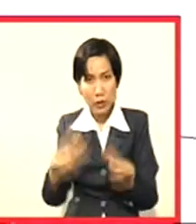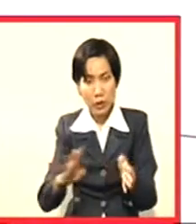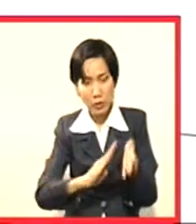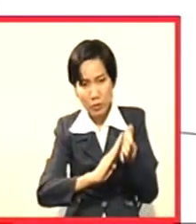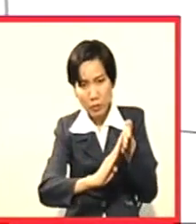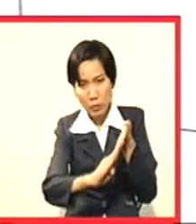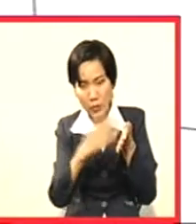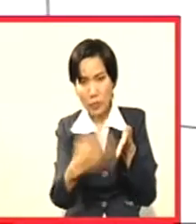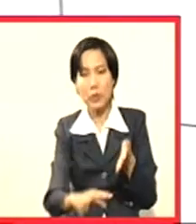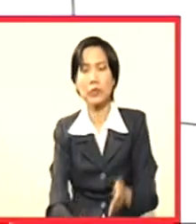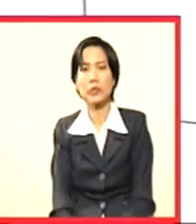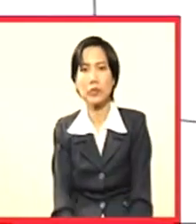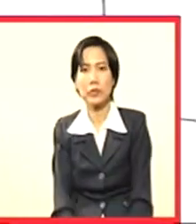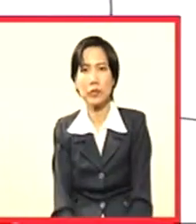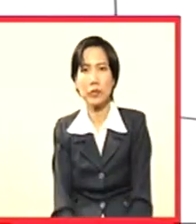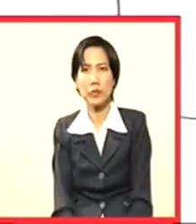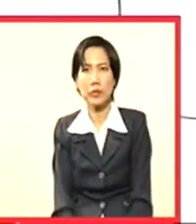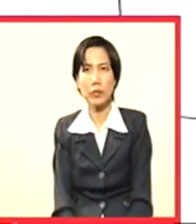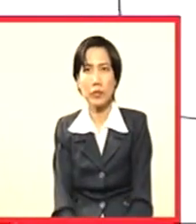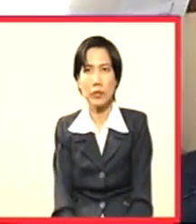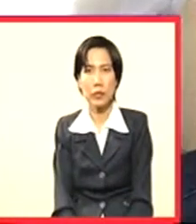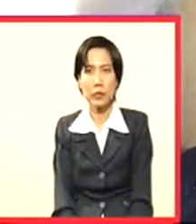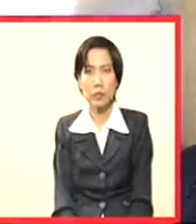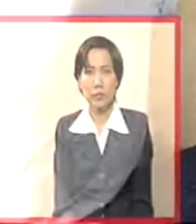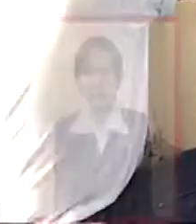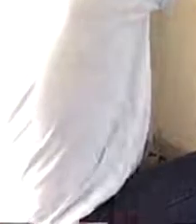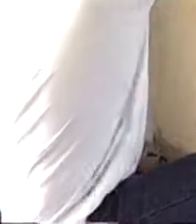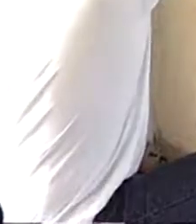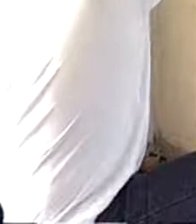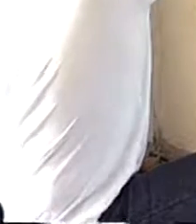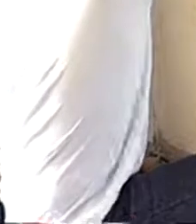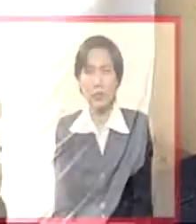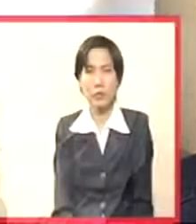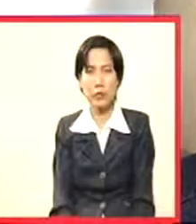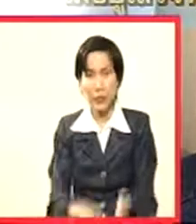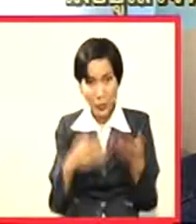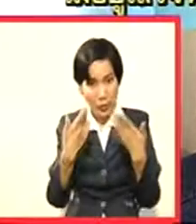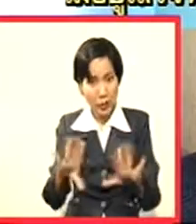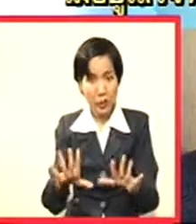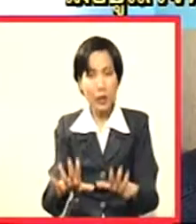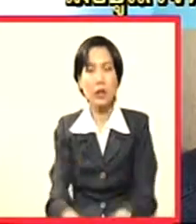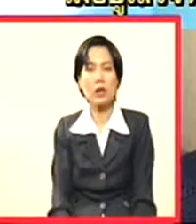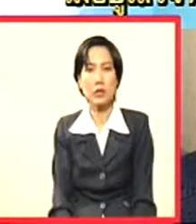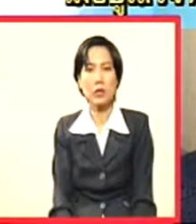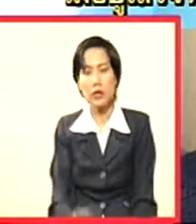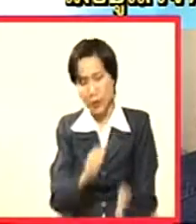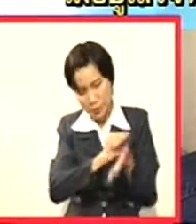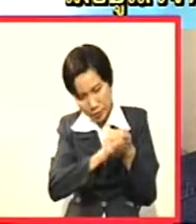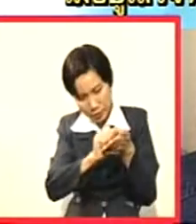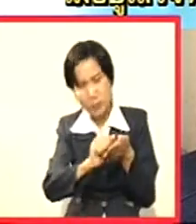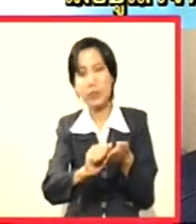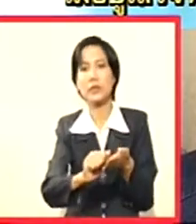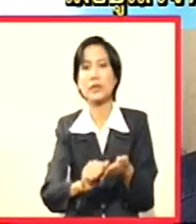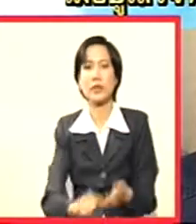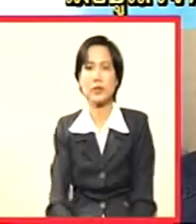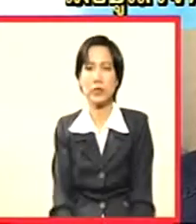ที่เมื่อปูเสร็จเรียบร้อยแล้วก็ต้องทำความสะอาดพื้นที่ปู